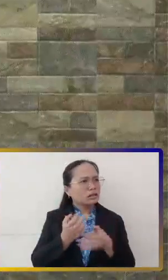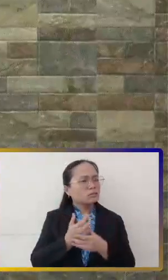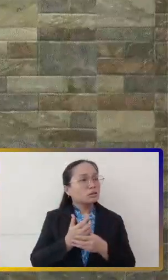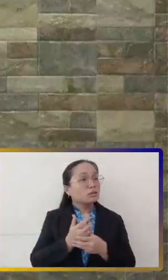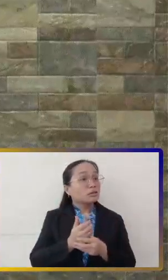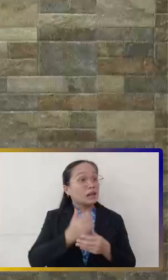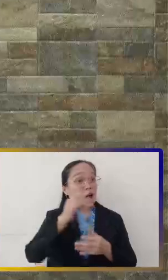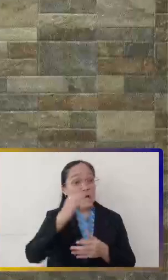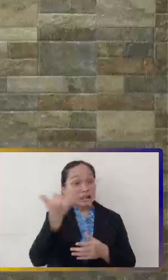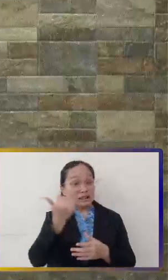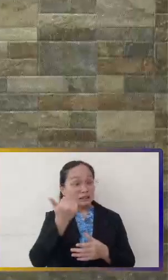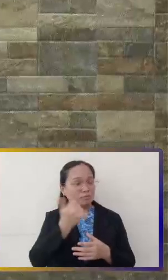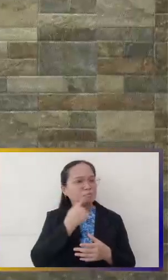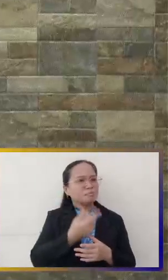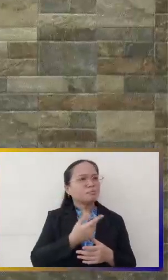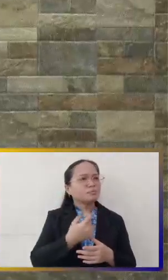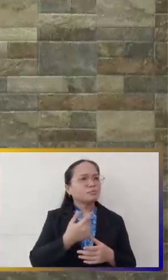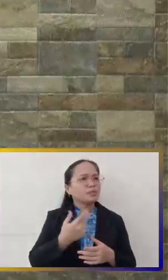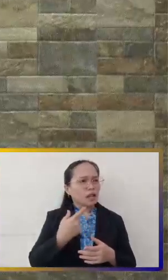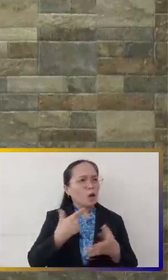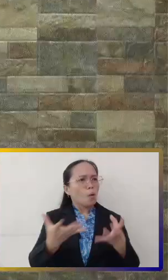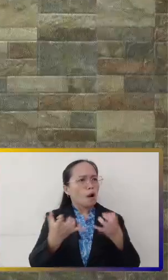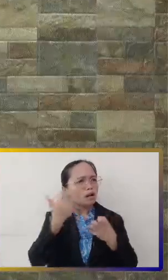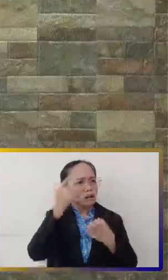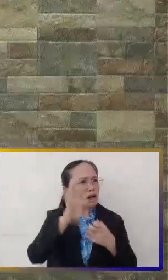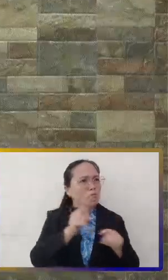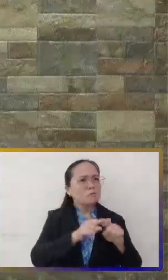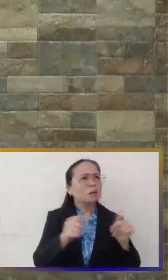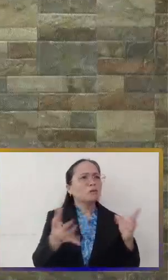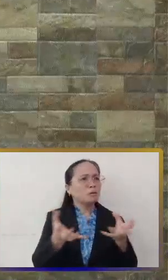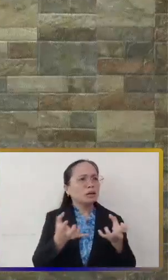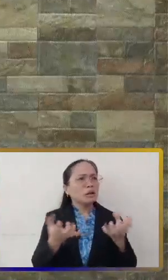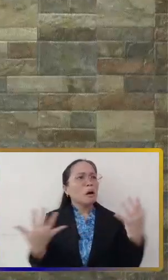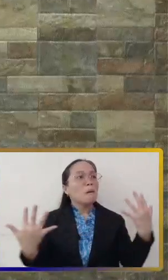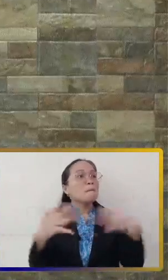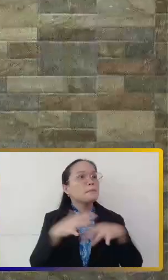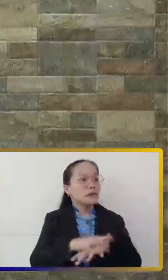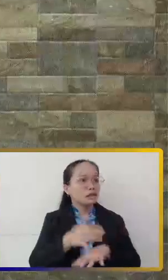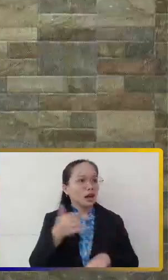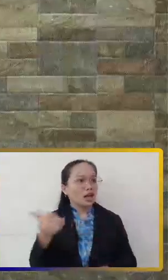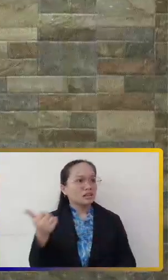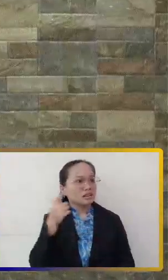Diyos-Diyosan. Let me ask you a question. That's not a worship. How do you worship God?